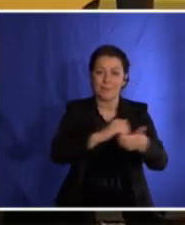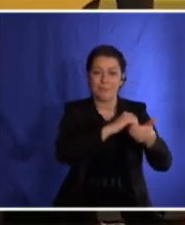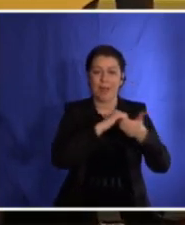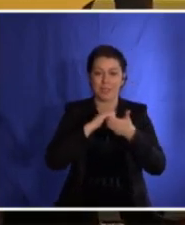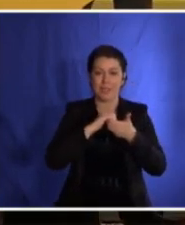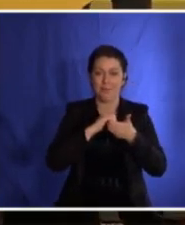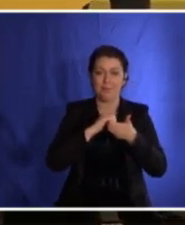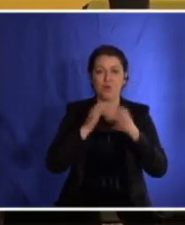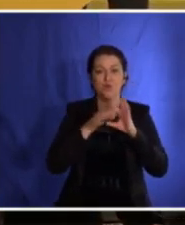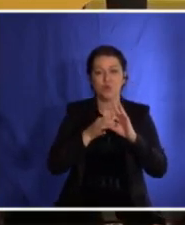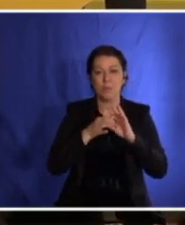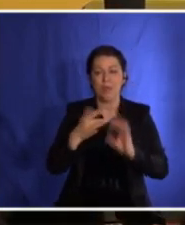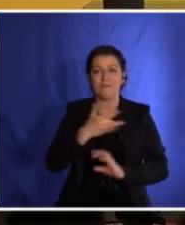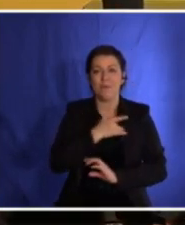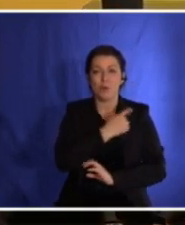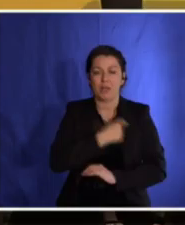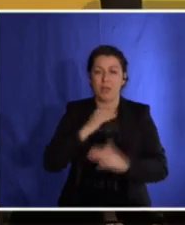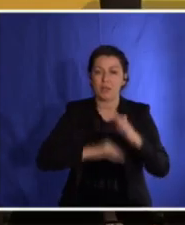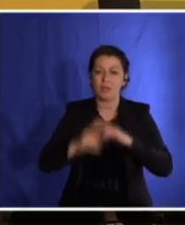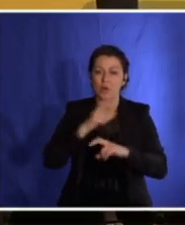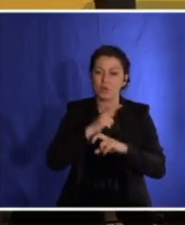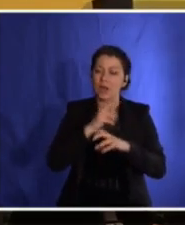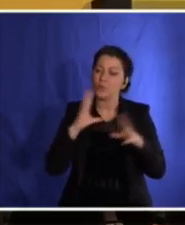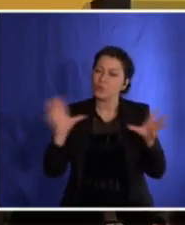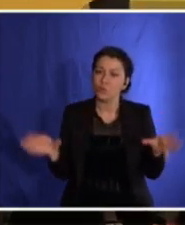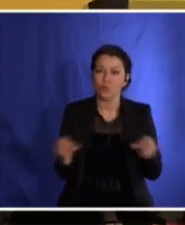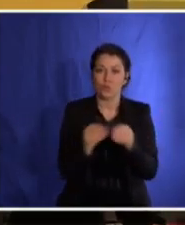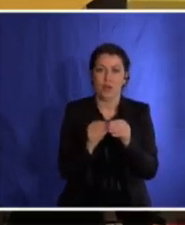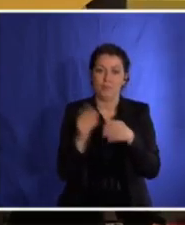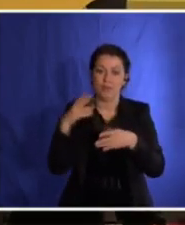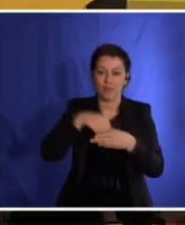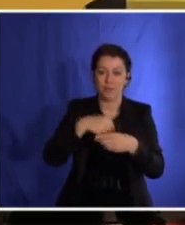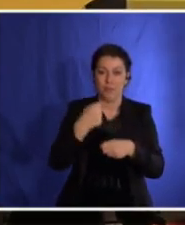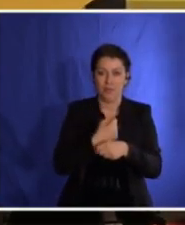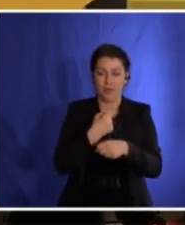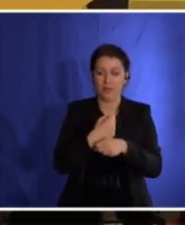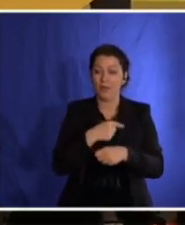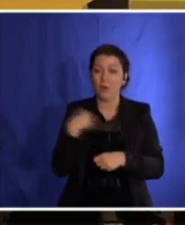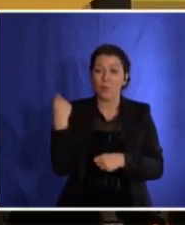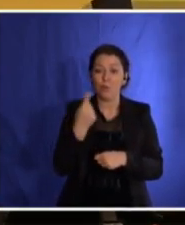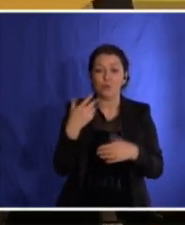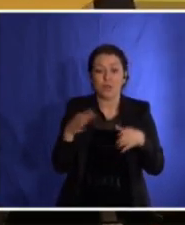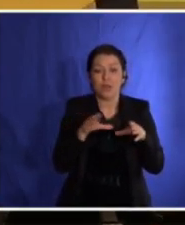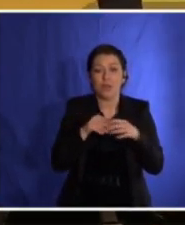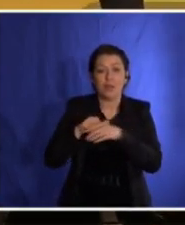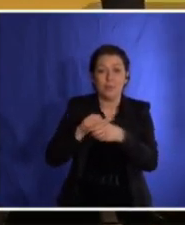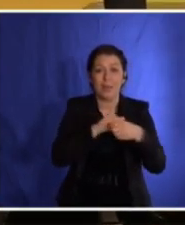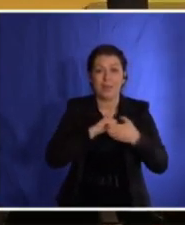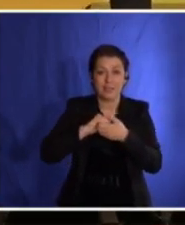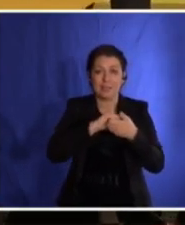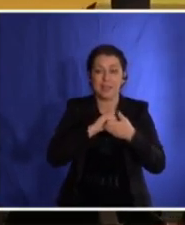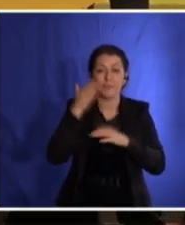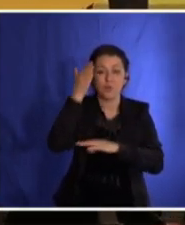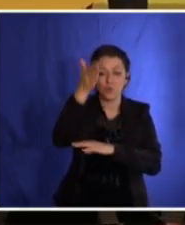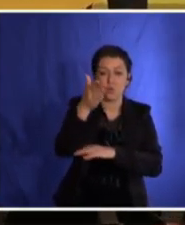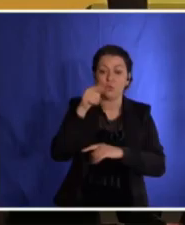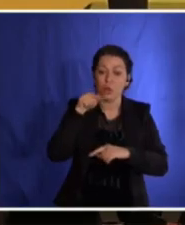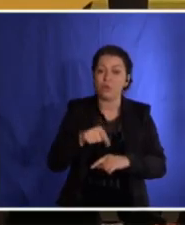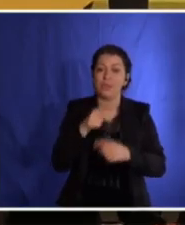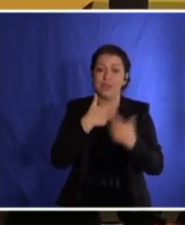Volkspartei Niederösterreich, das für unsere gemeinsame Zukunft und für die Zukunft unseres Landes Bedeutung haben